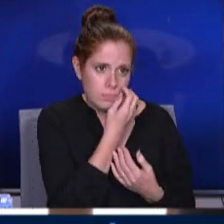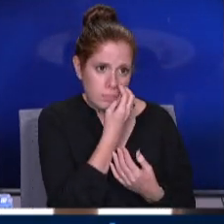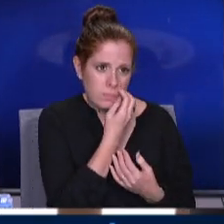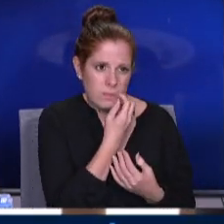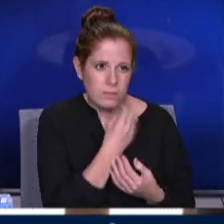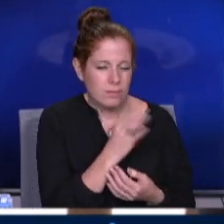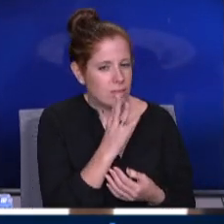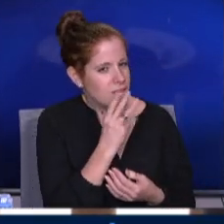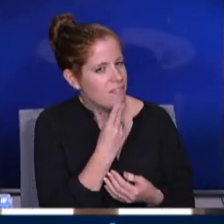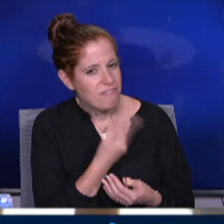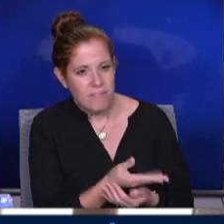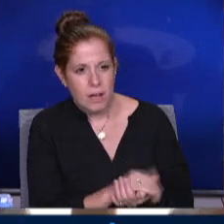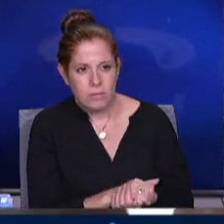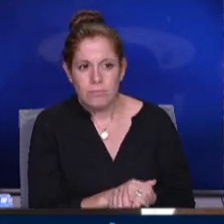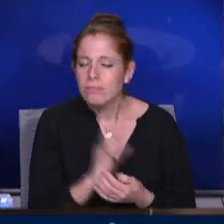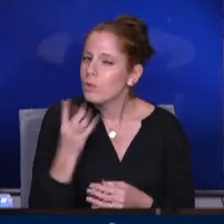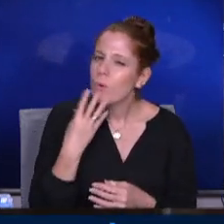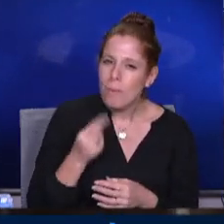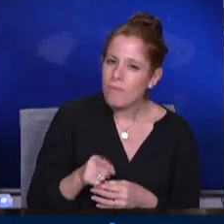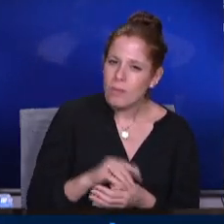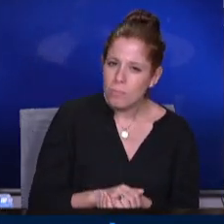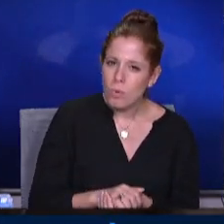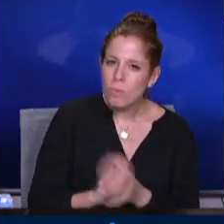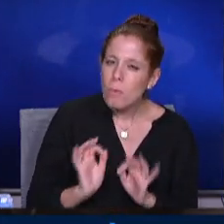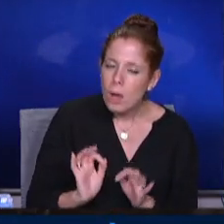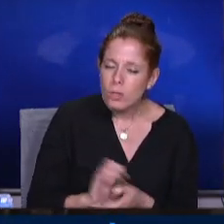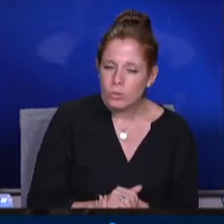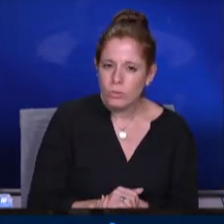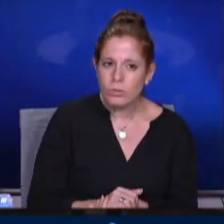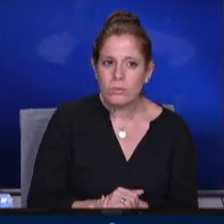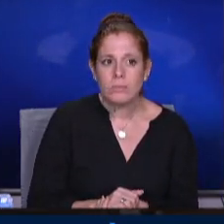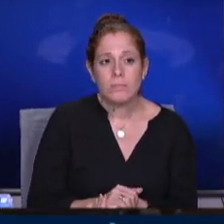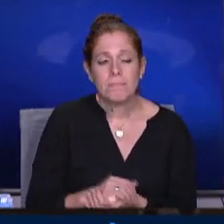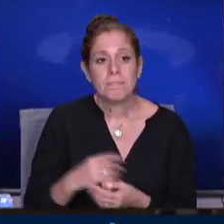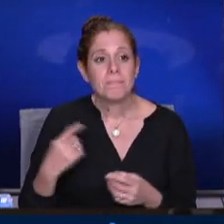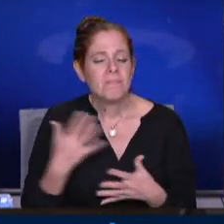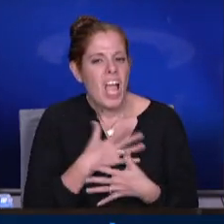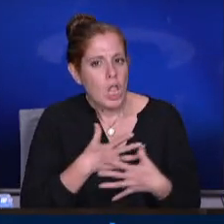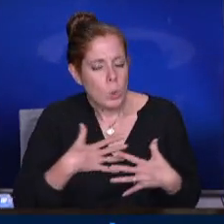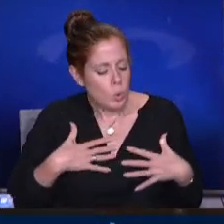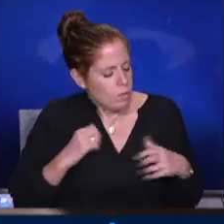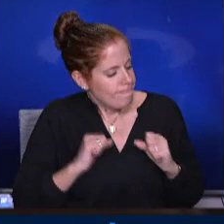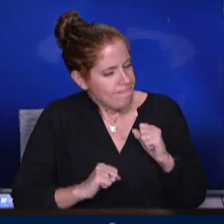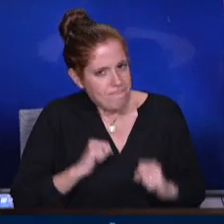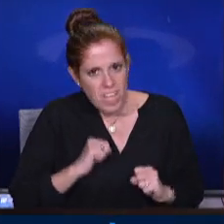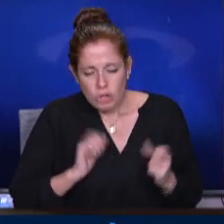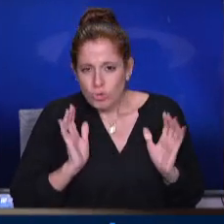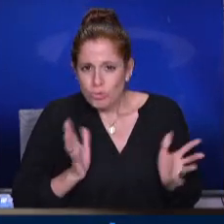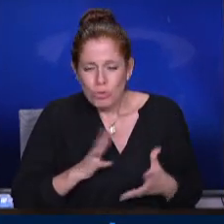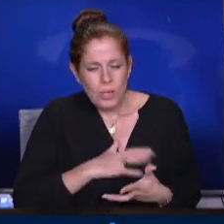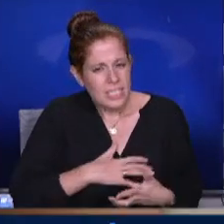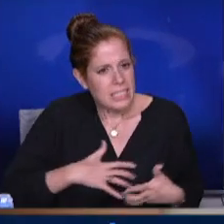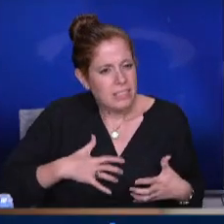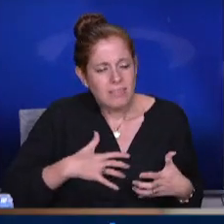התמונה מאוד יפה. זופאי. כולם יפים פה. ממש. התחושות הן מאוד קשות. לחיות,